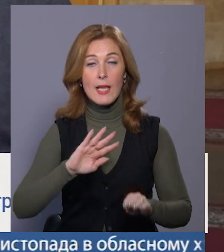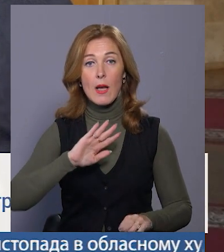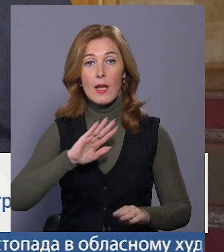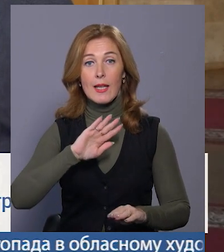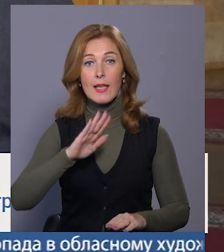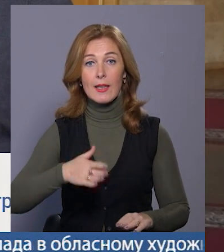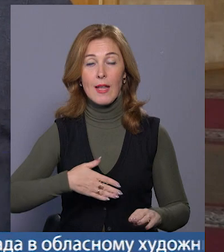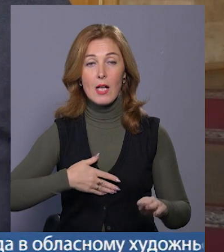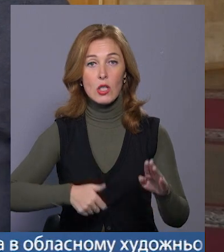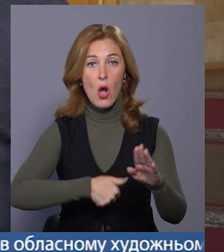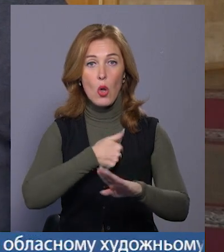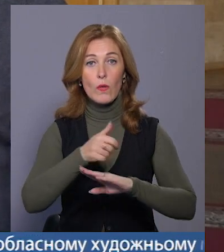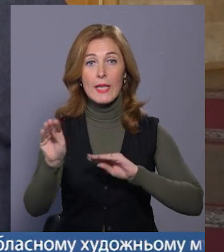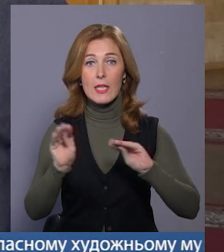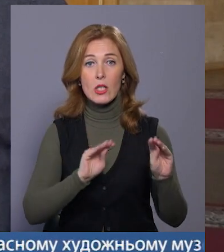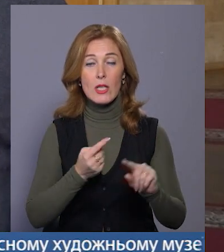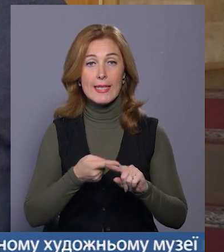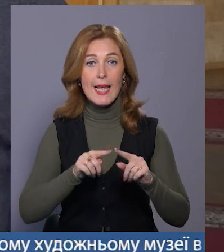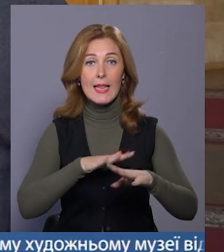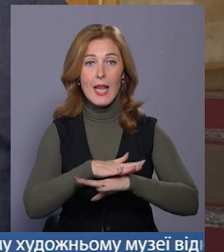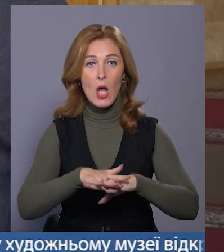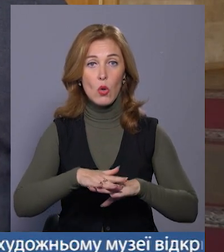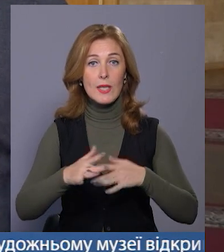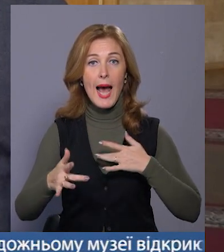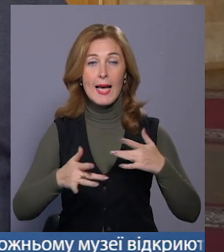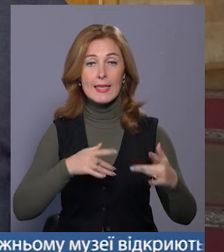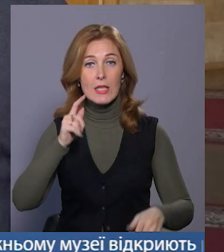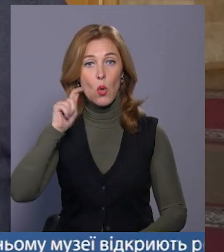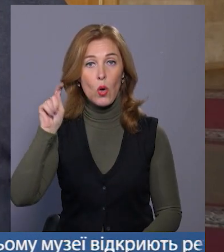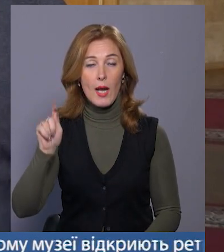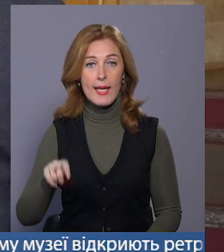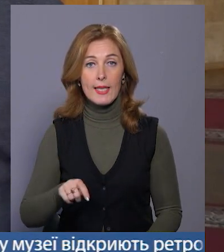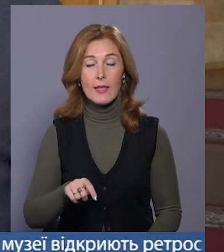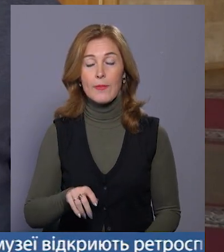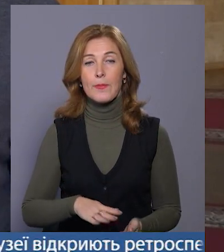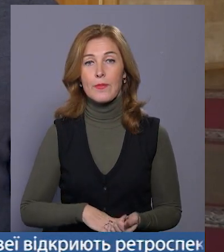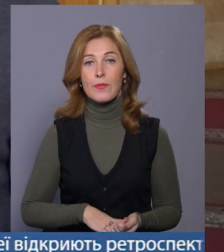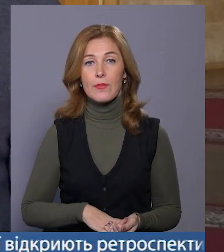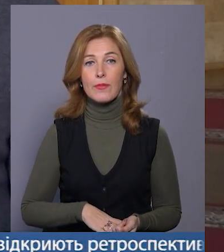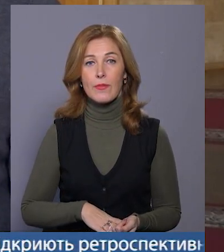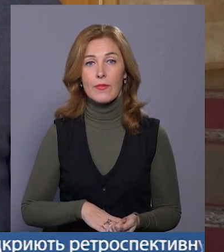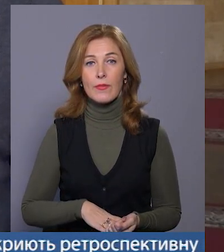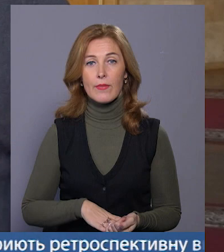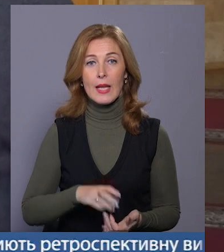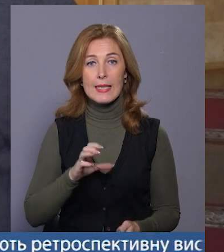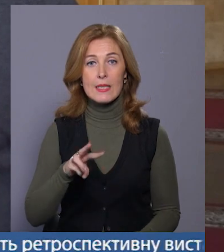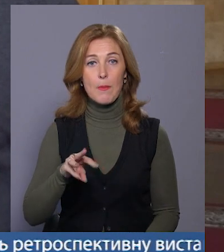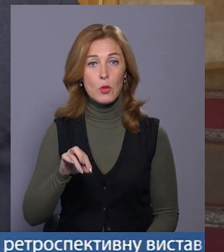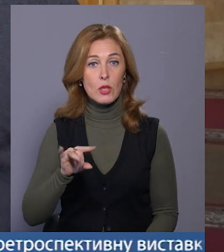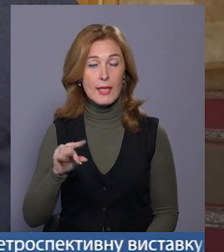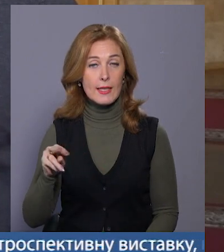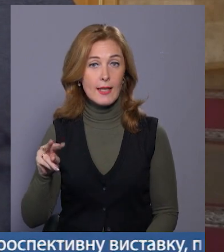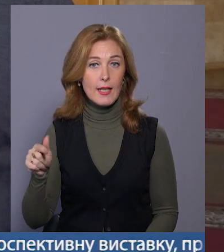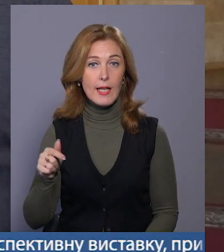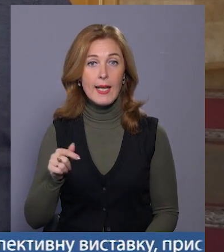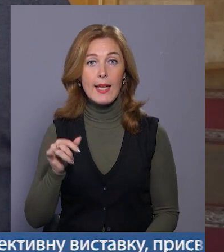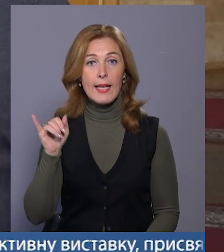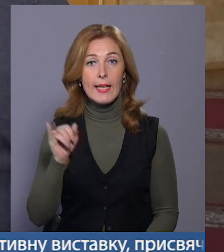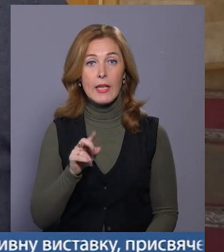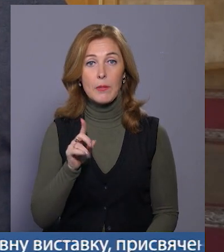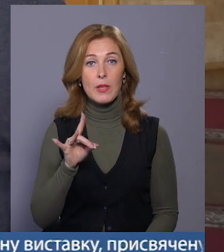– це народний артист України Смотритель Володимир Петрович і Брижань